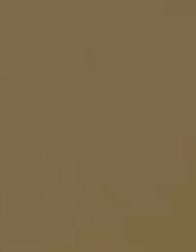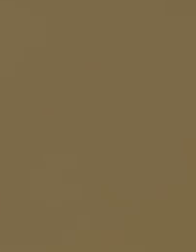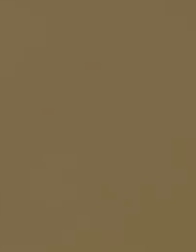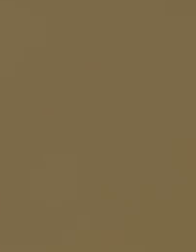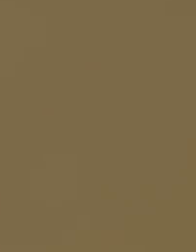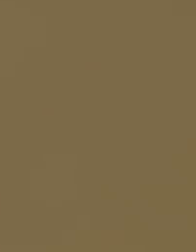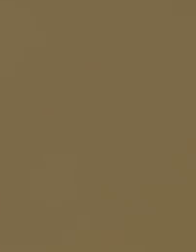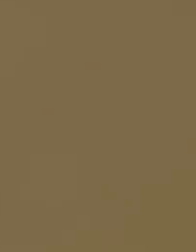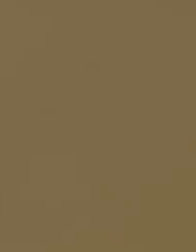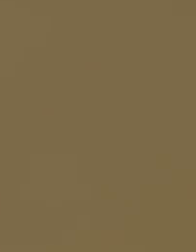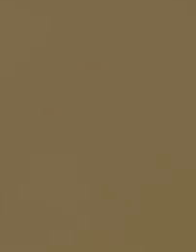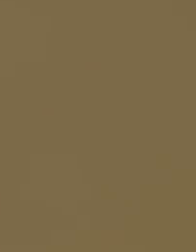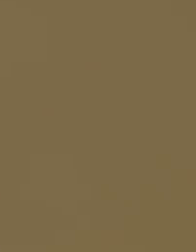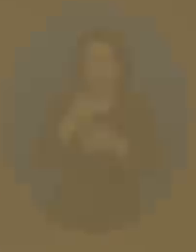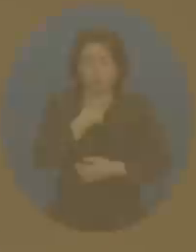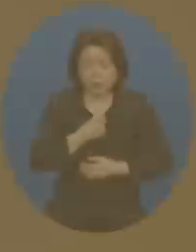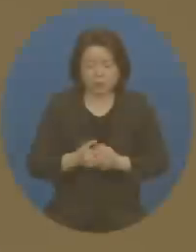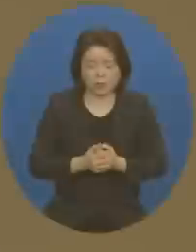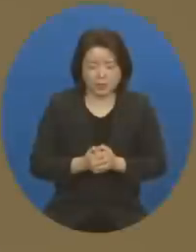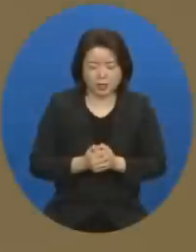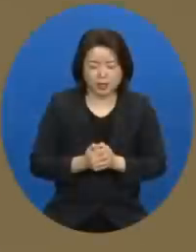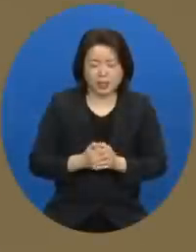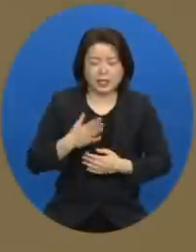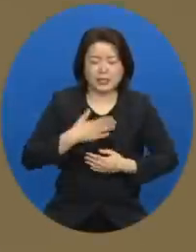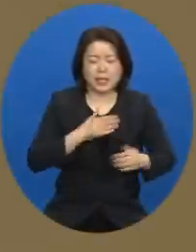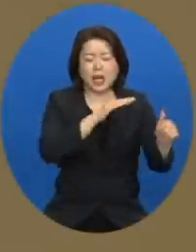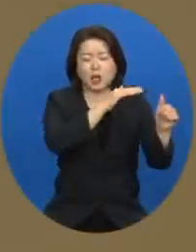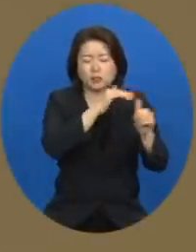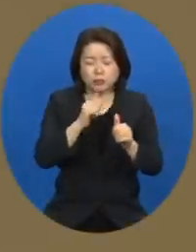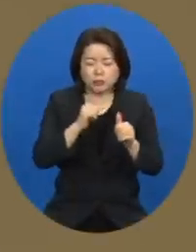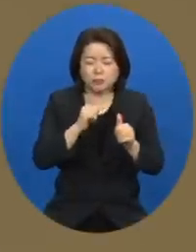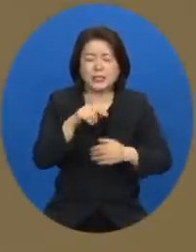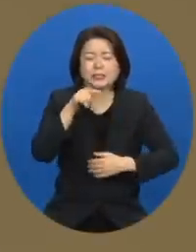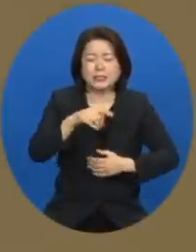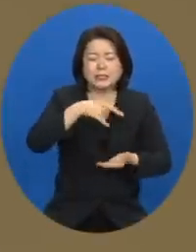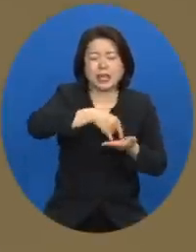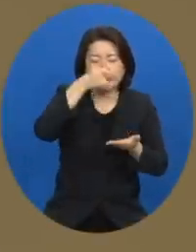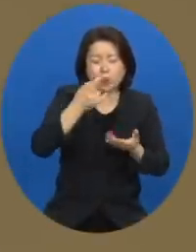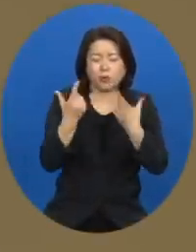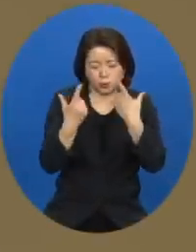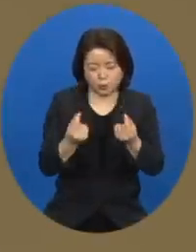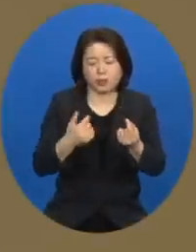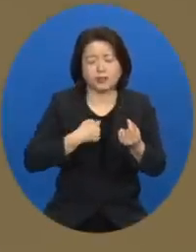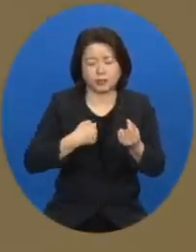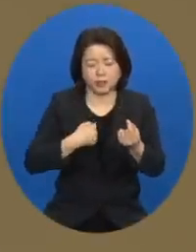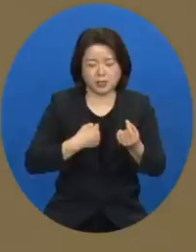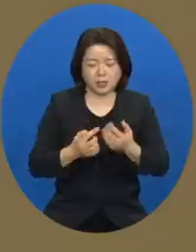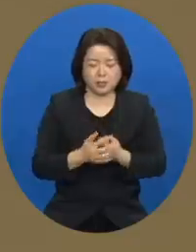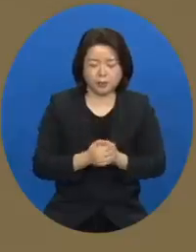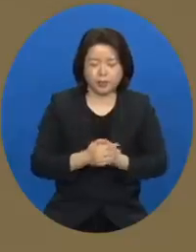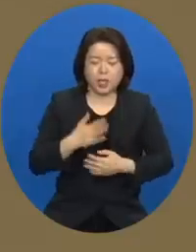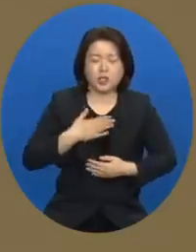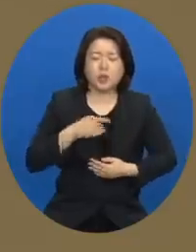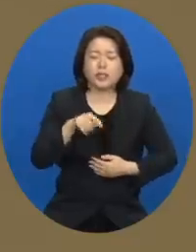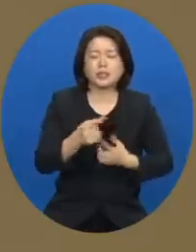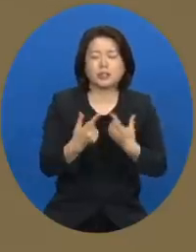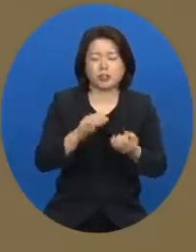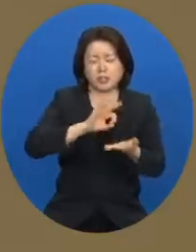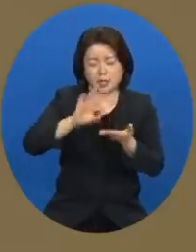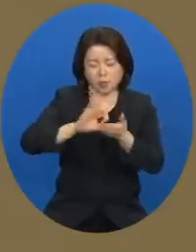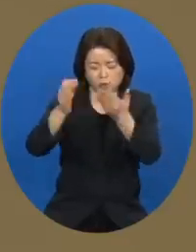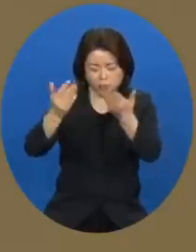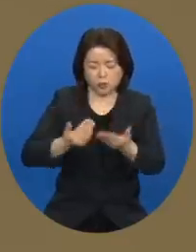반응하기 원합니다. 제가 부름받은 바로 그 에녹입니다. 저를 그렇게 써주시기를